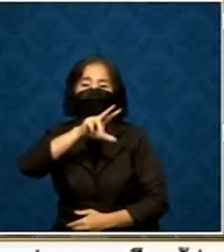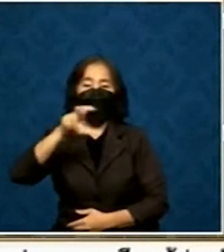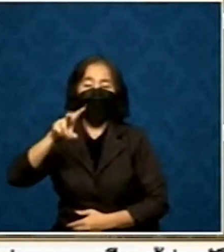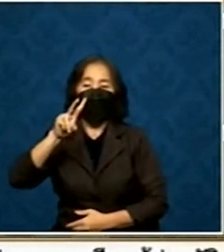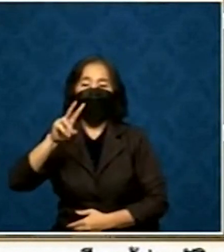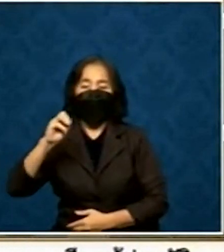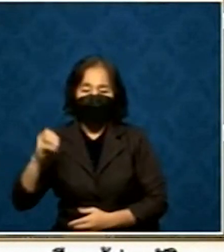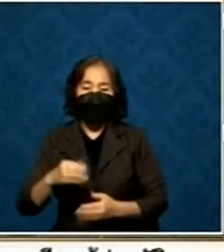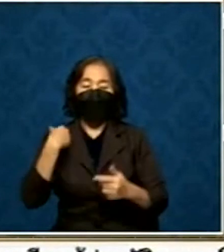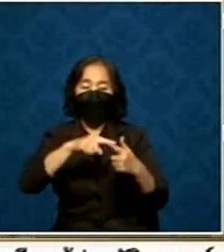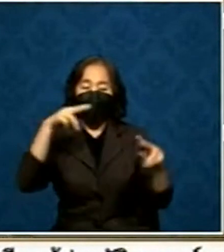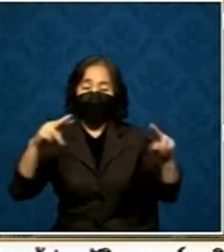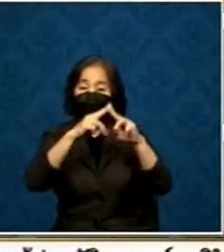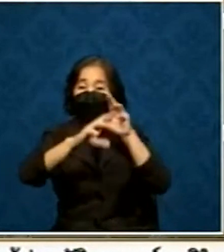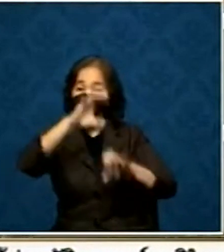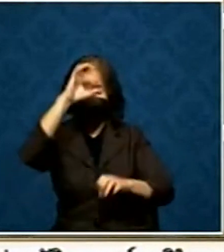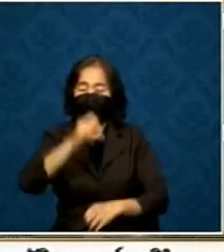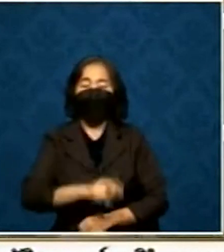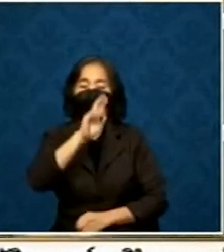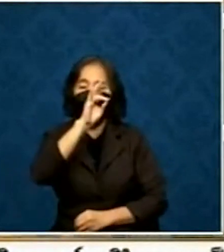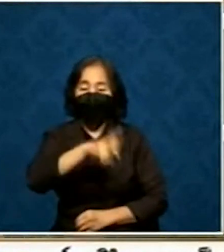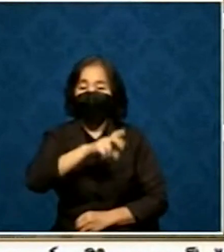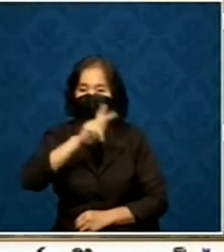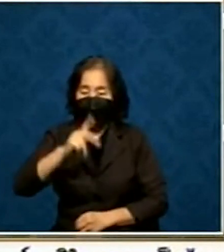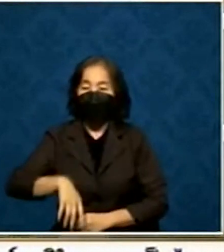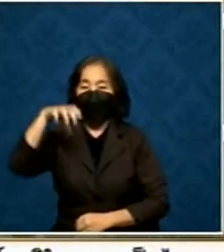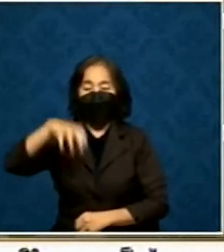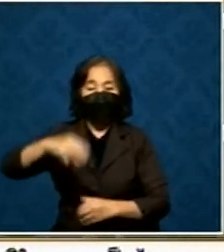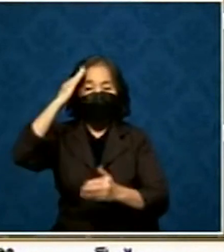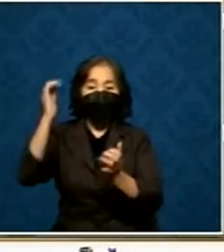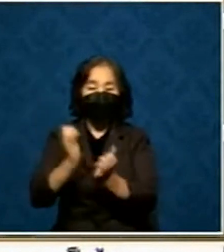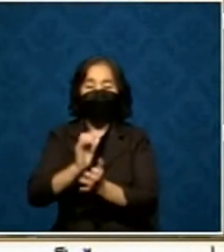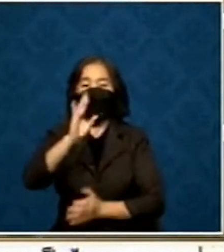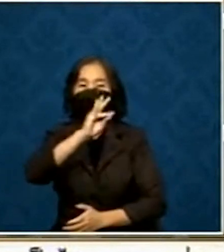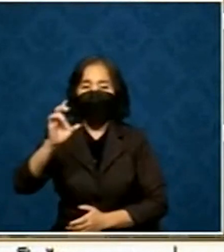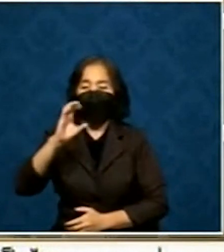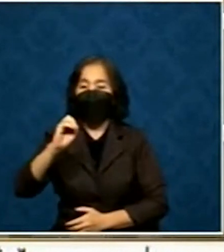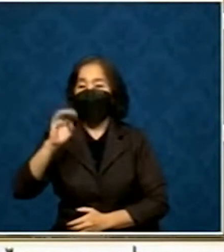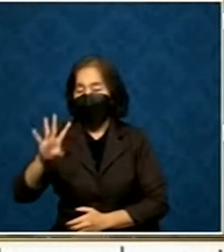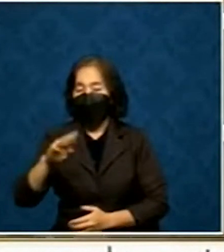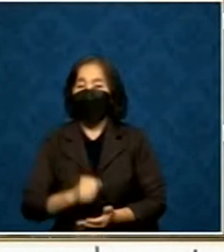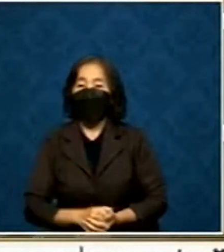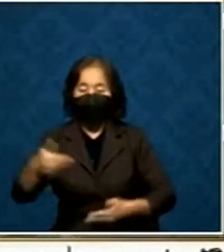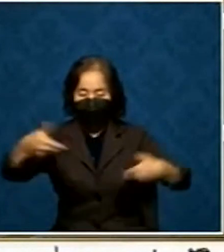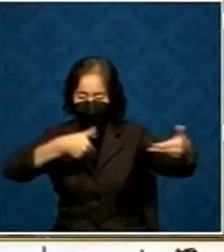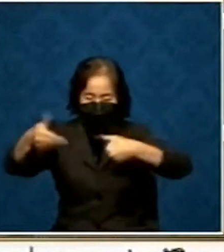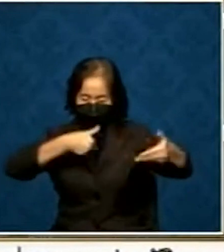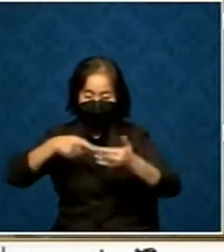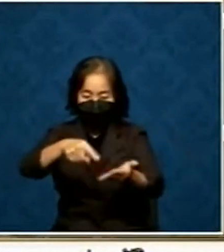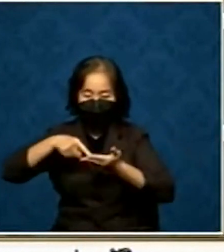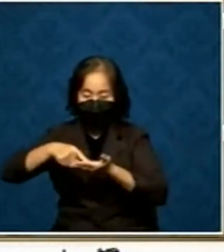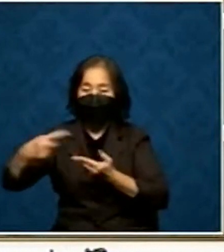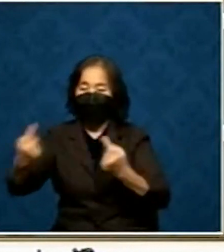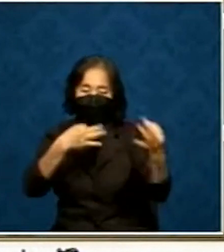ชาชนโยสุจิงหิษไม่อยากใหป้.ว.ท.มาดยค่า โยไมเป็ทำขณะททงฝั่ง 129 ไกล ได้มีการอภิปรายวิภาวิ